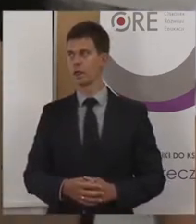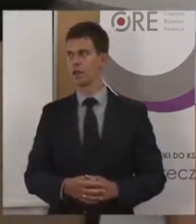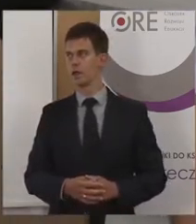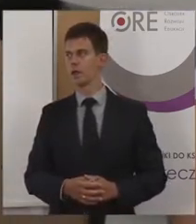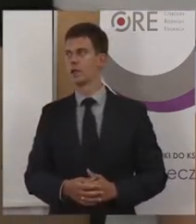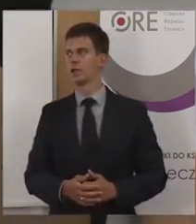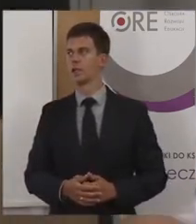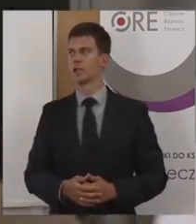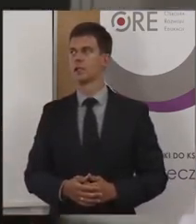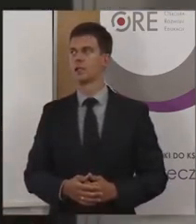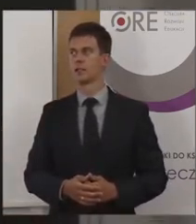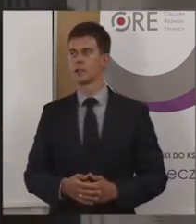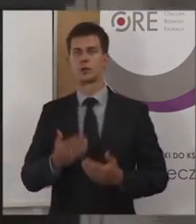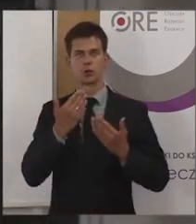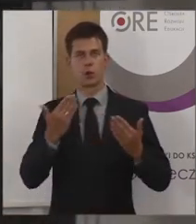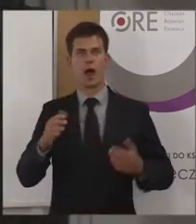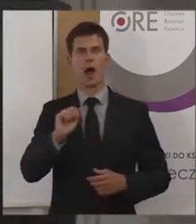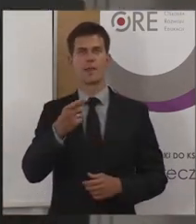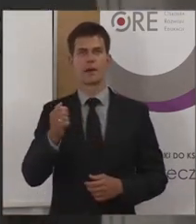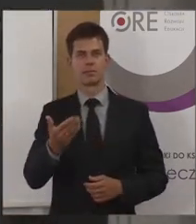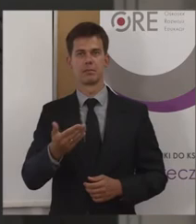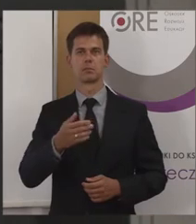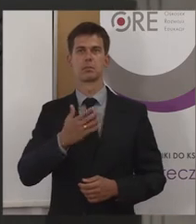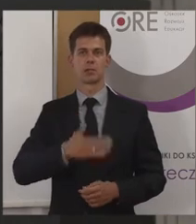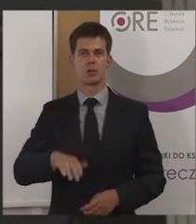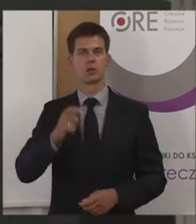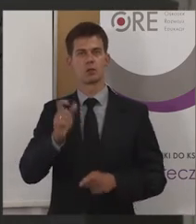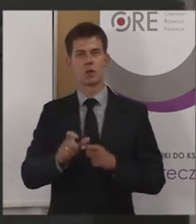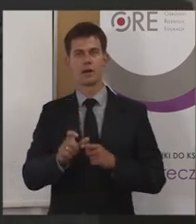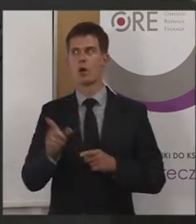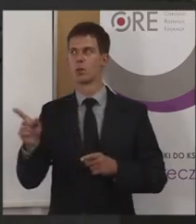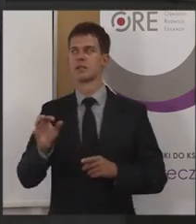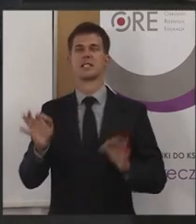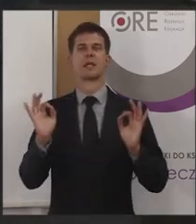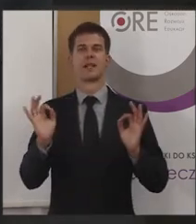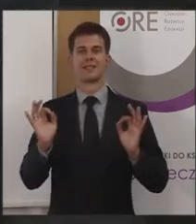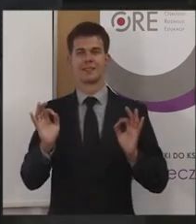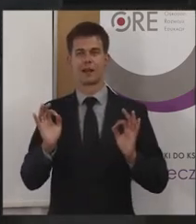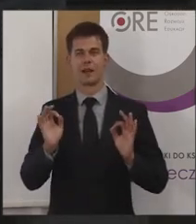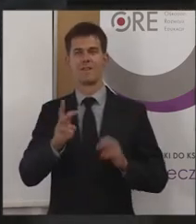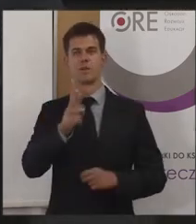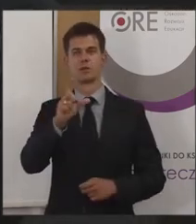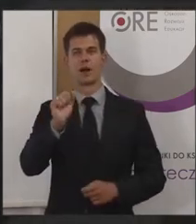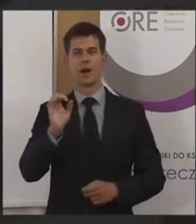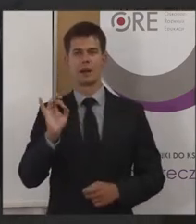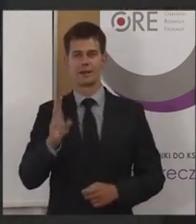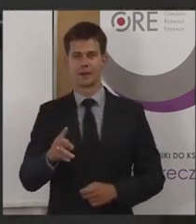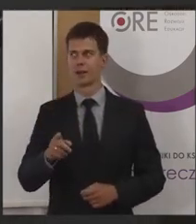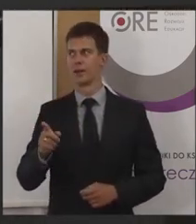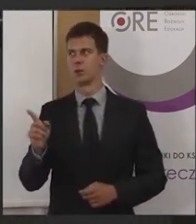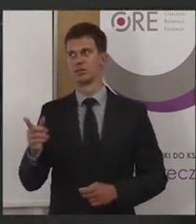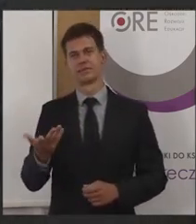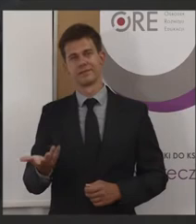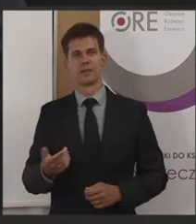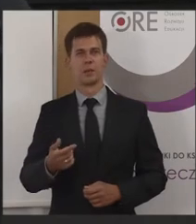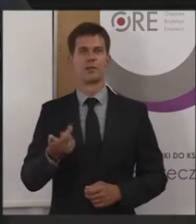I dziękuję Ci, Adamie, za miłe słowa o tym, że jestem specjalistą do spraw WCAG. To pewnie podlega